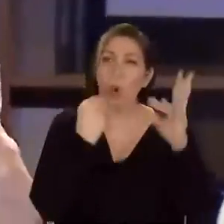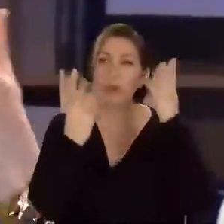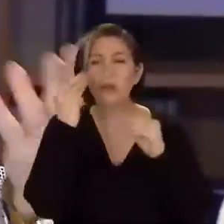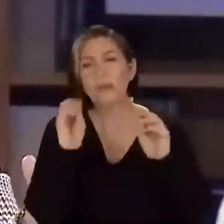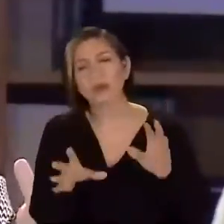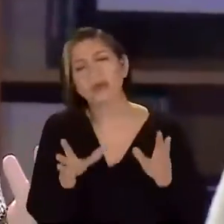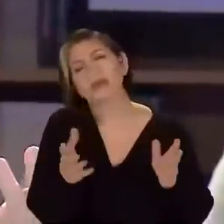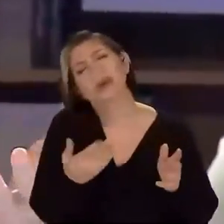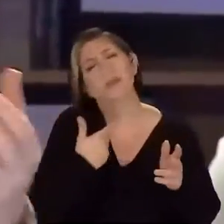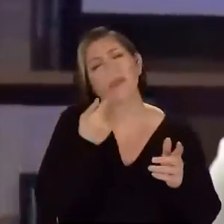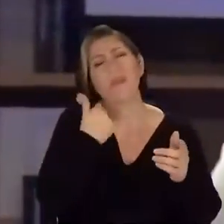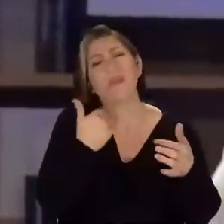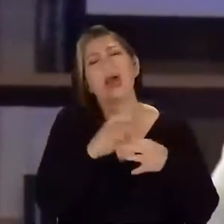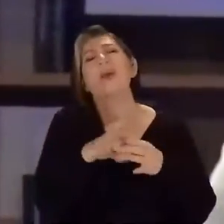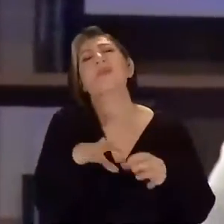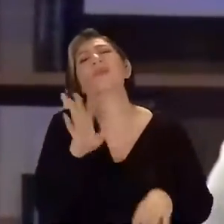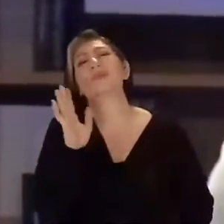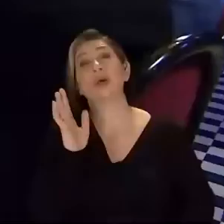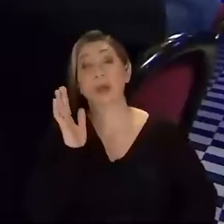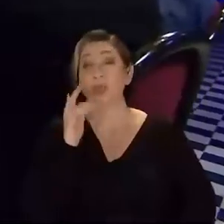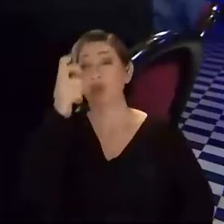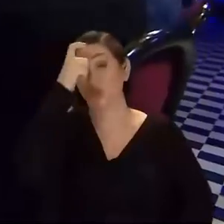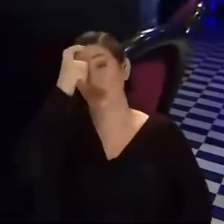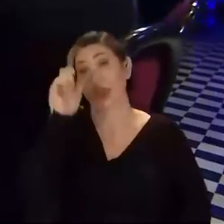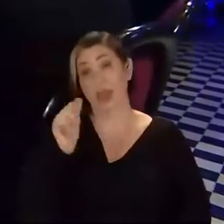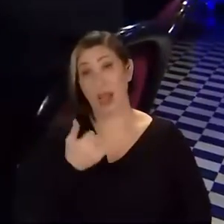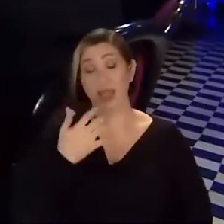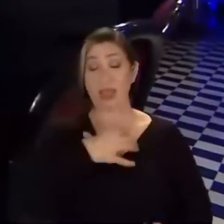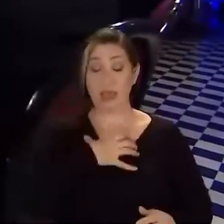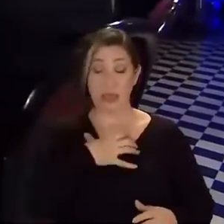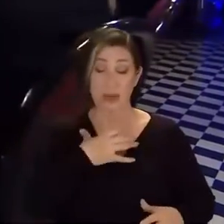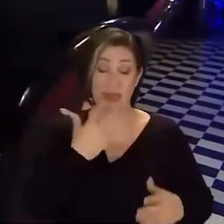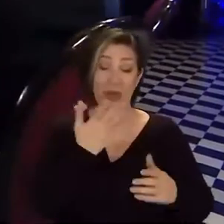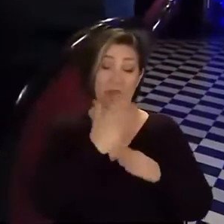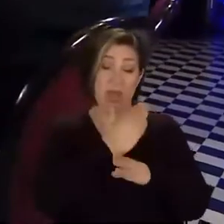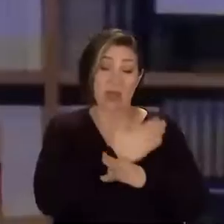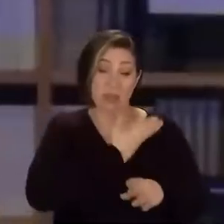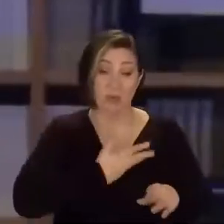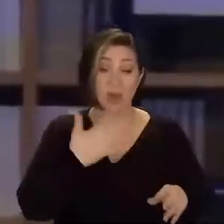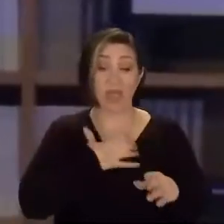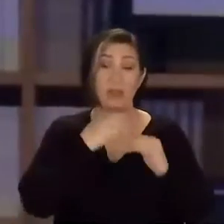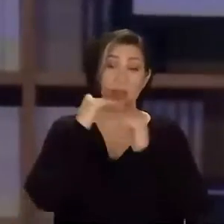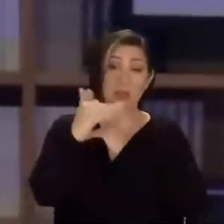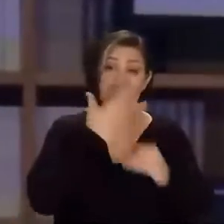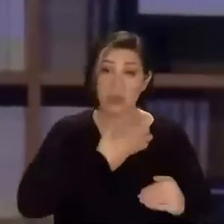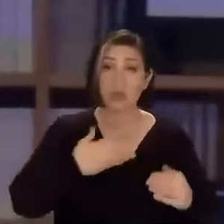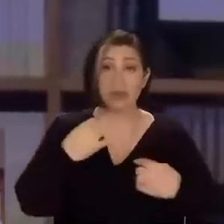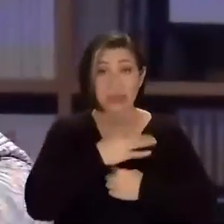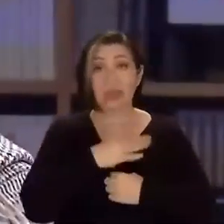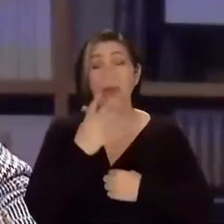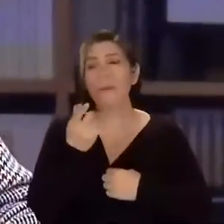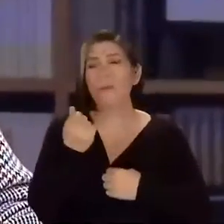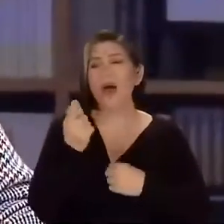öğrendiklerini bırakıyor. Başka türlü bakıyor. Yine vatanı değerli, yine milliyetçi, yine kendi insanını seviyor. Ulusal değerlerini seviyor ve saygılı ama